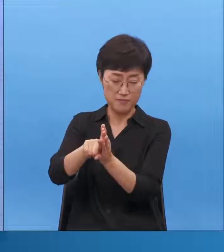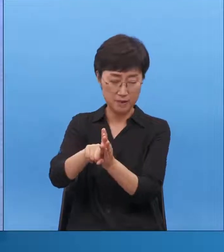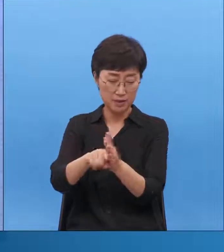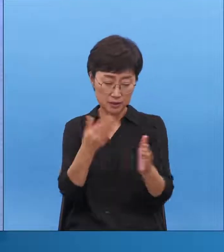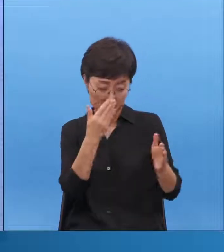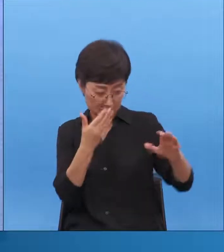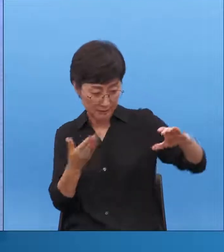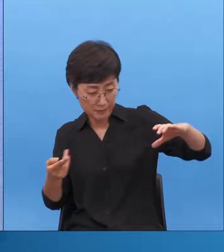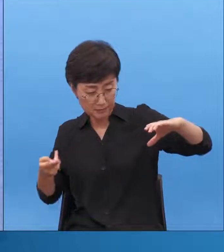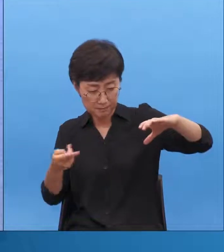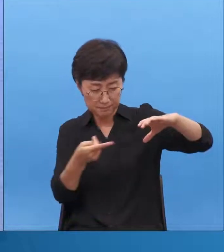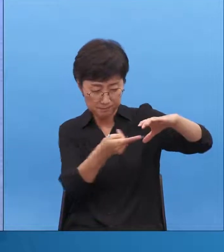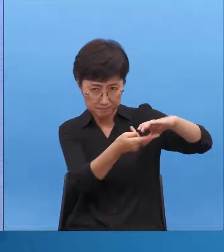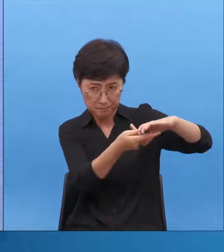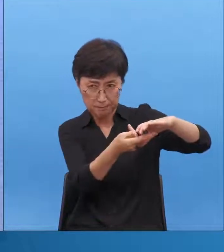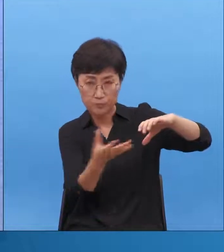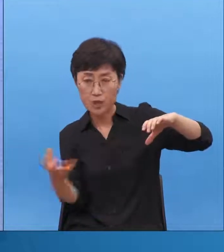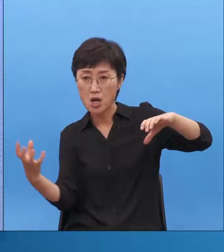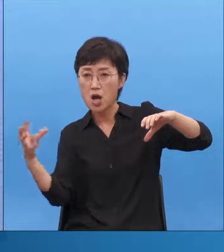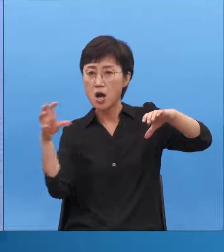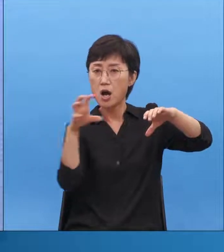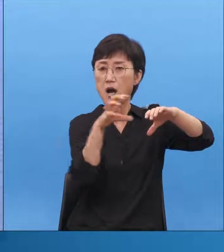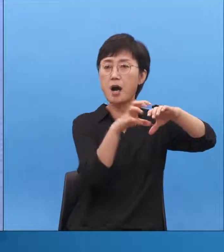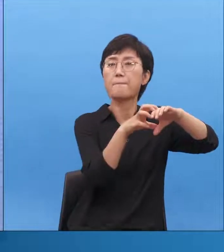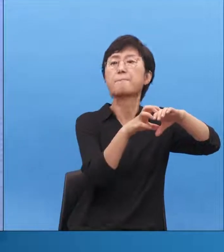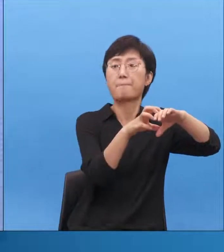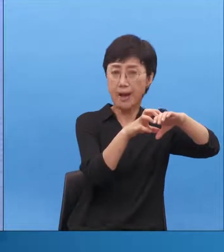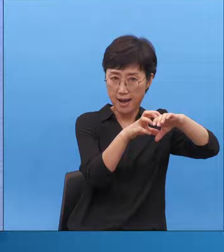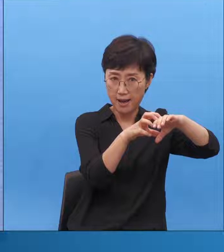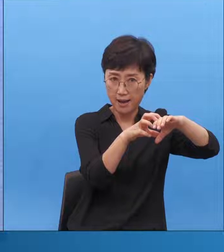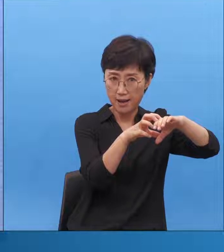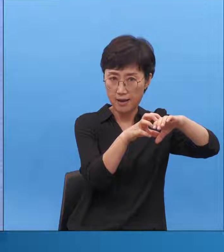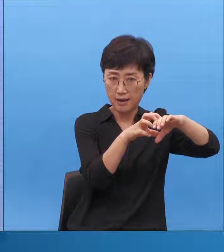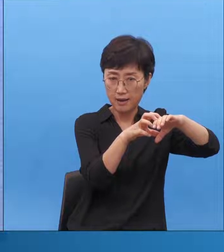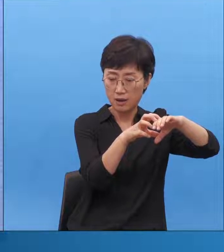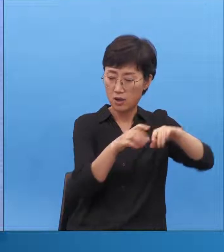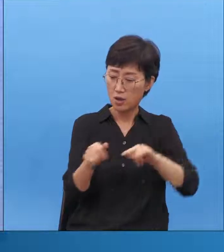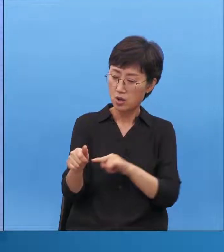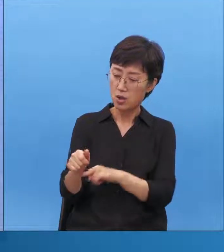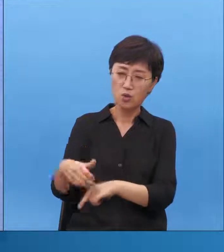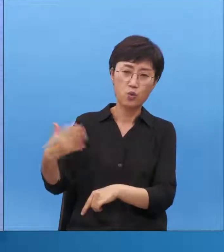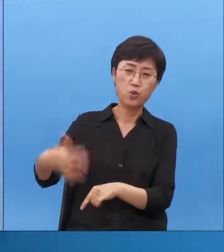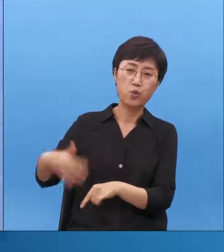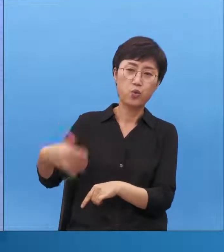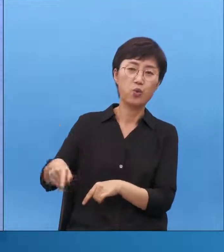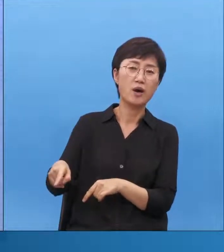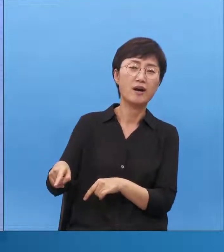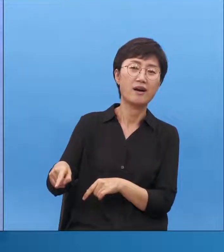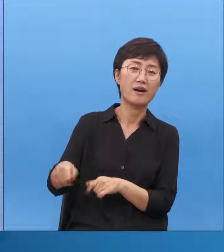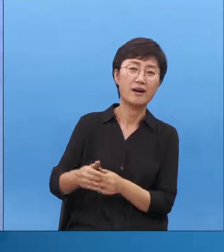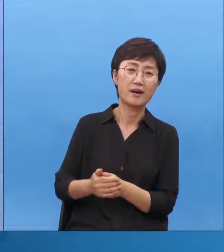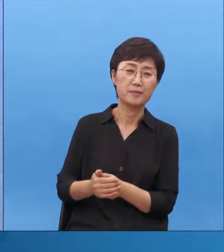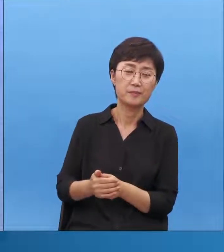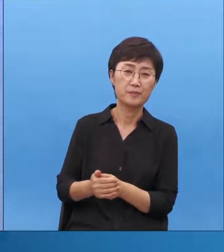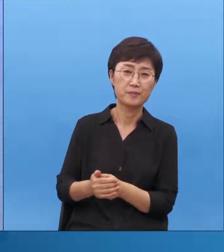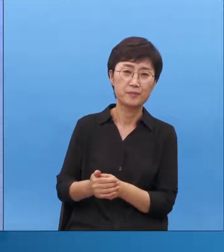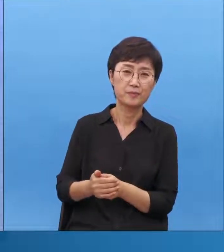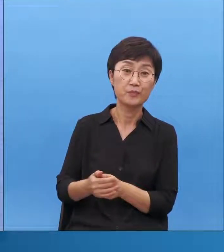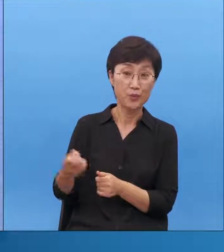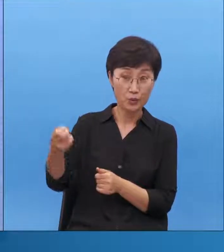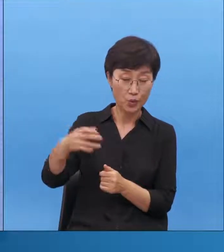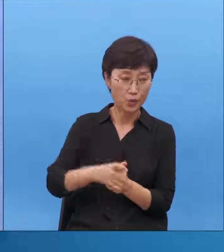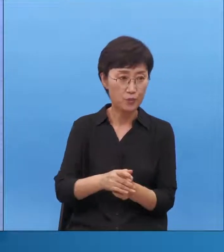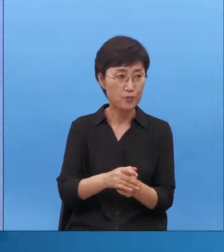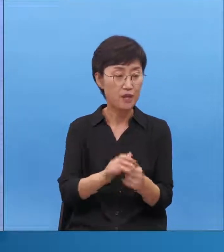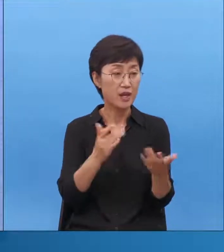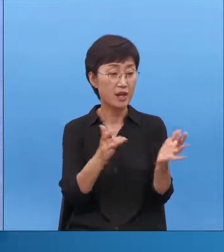to do this now, but at that time, to do this is something grand and very 그리고 dangerous. 그 시체를 내려서 자기 손으로